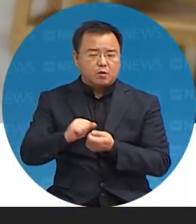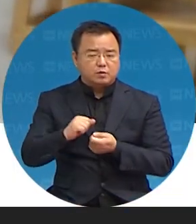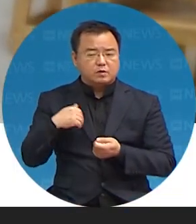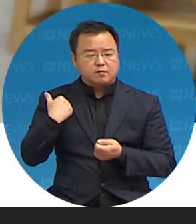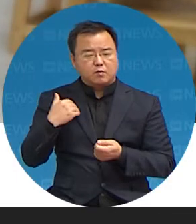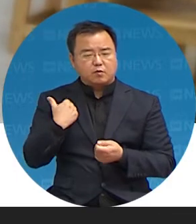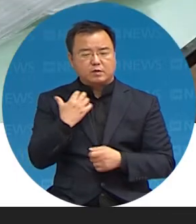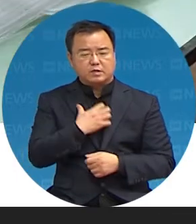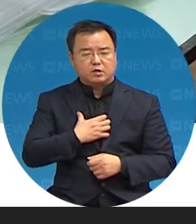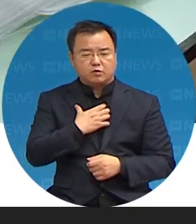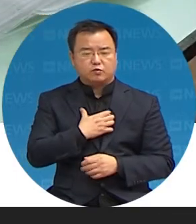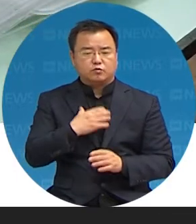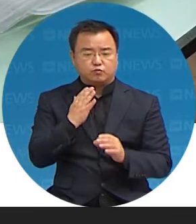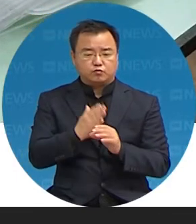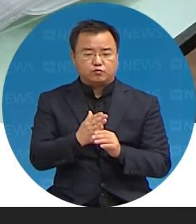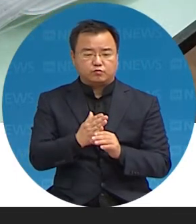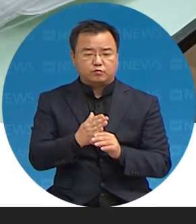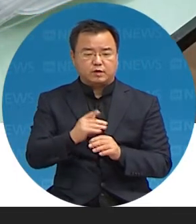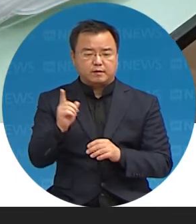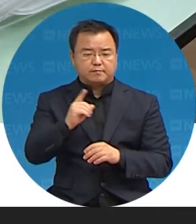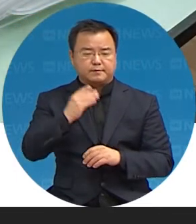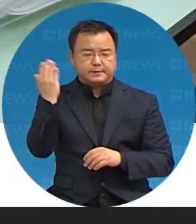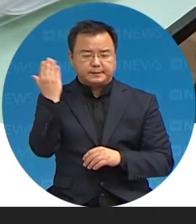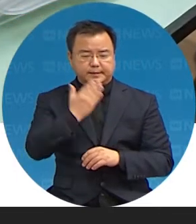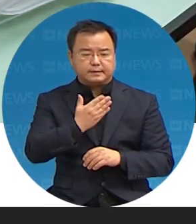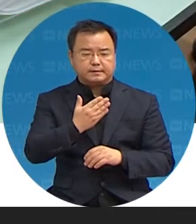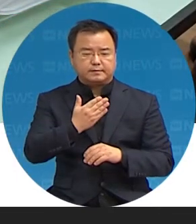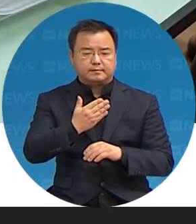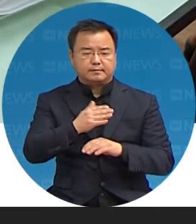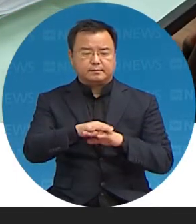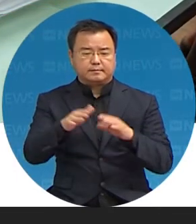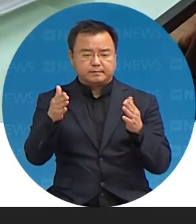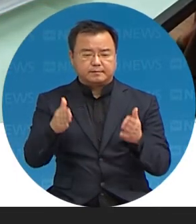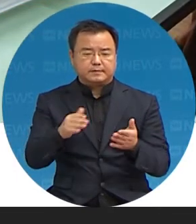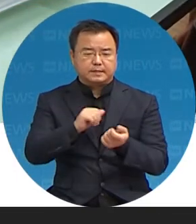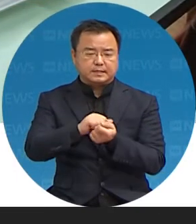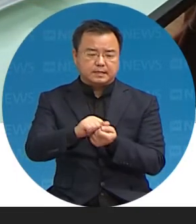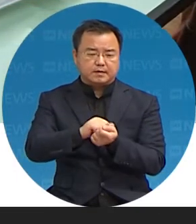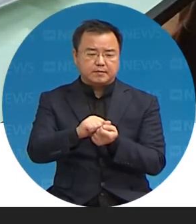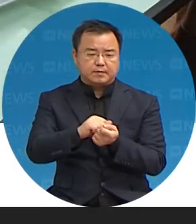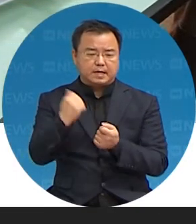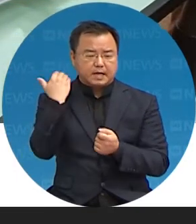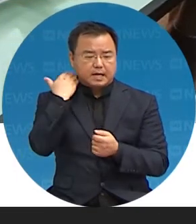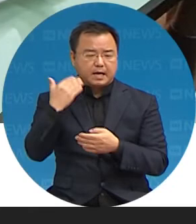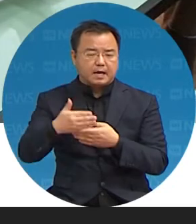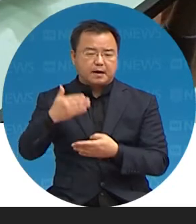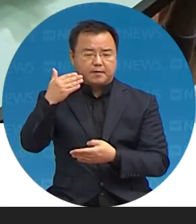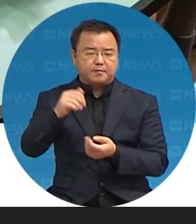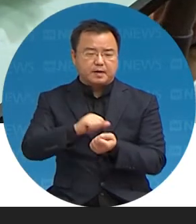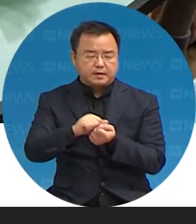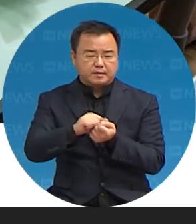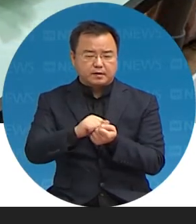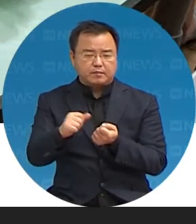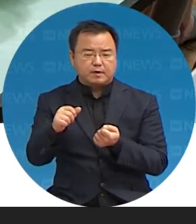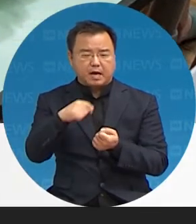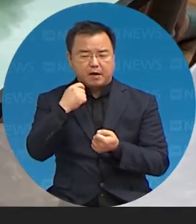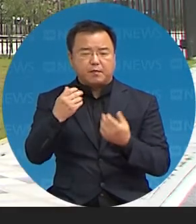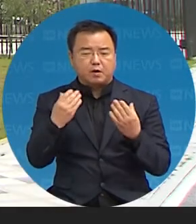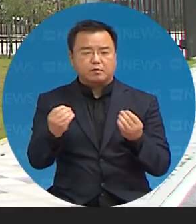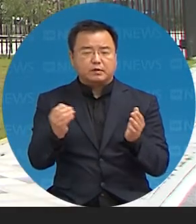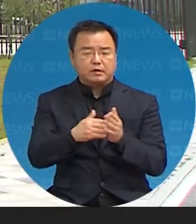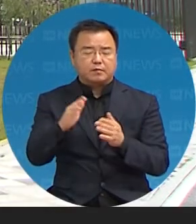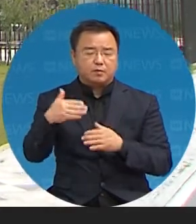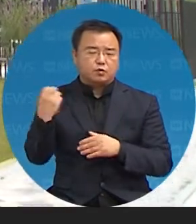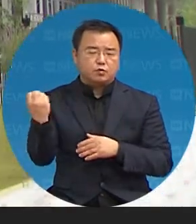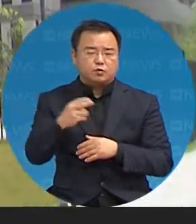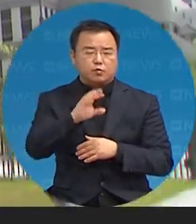조금 깊어 소독하고 승 봤고 그러니깐 잡고 그리고 또 다 넣고 소 세상 맑고 요